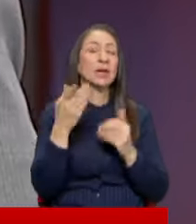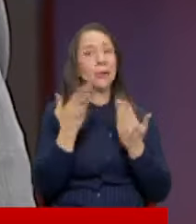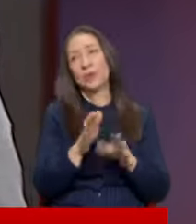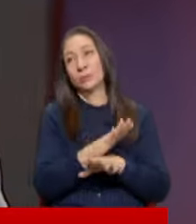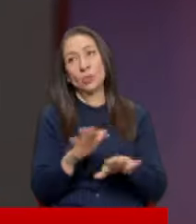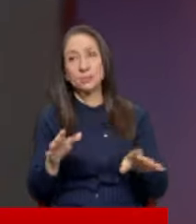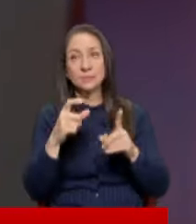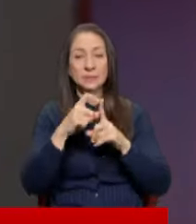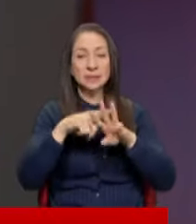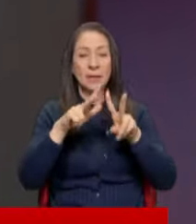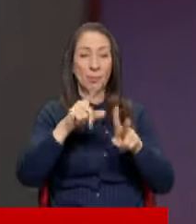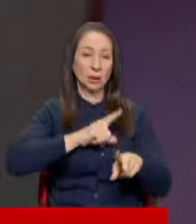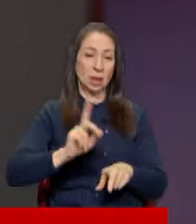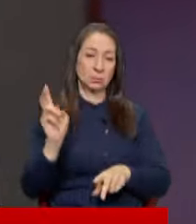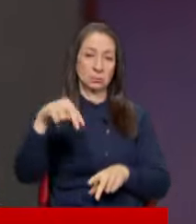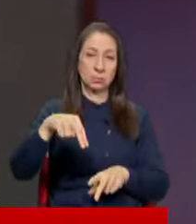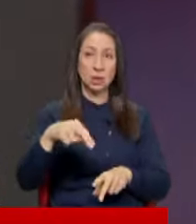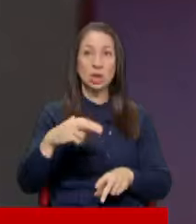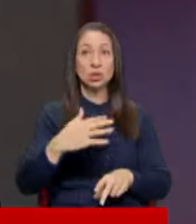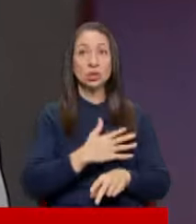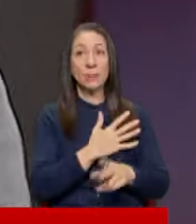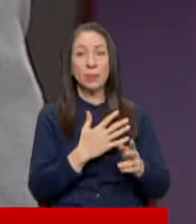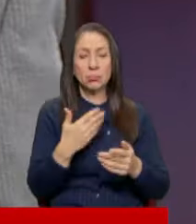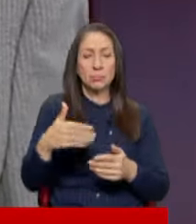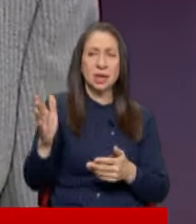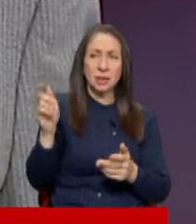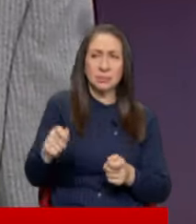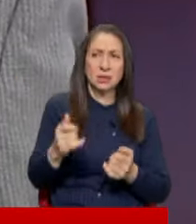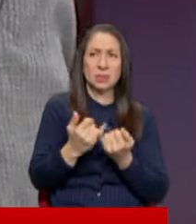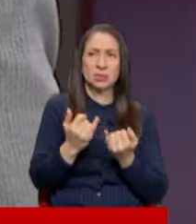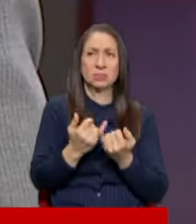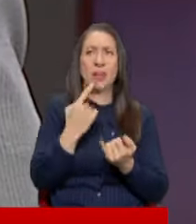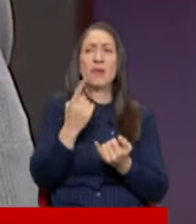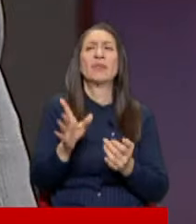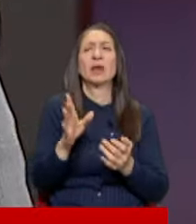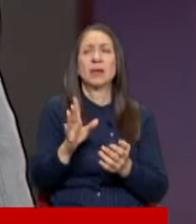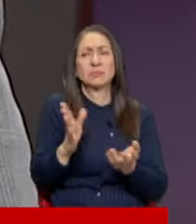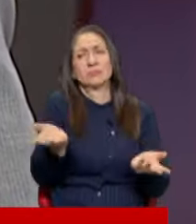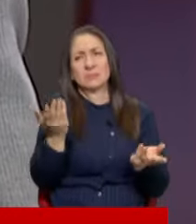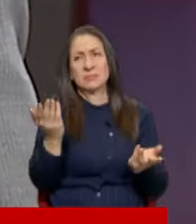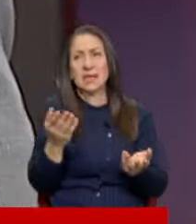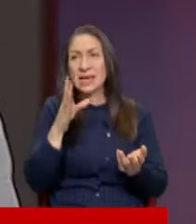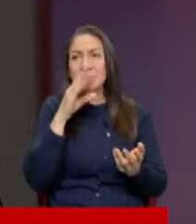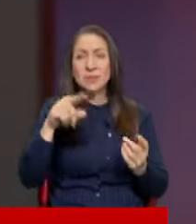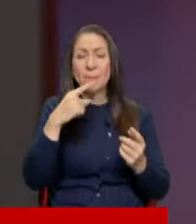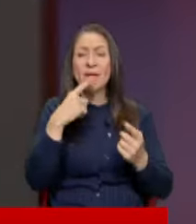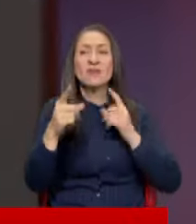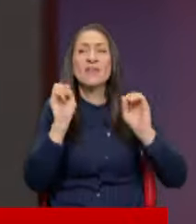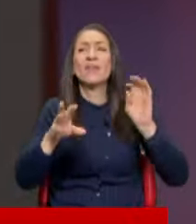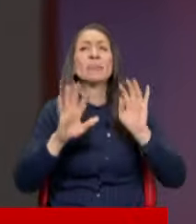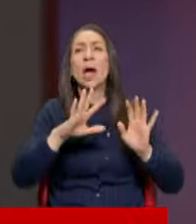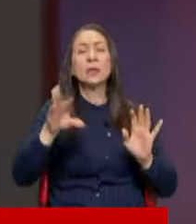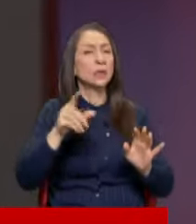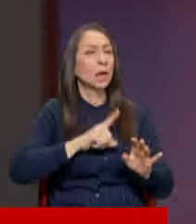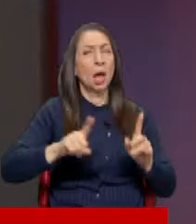etmiyorum Dem aday çıkarmış Cumhuriyet Halk Partisi bırak çıkarsın kardeşim laf etmeyin söz etmeyin hiç kimse birbirine söz etmesin